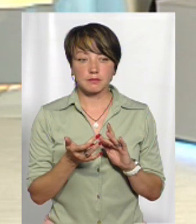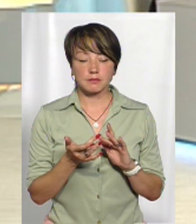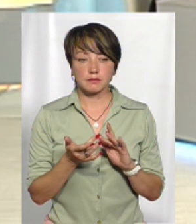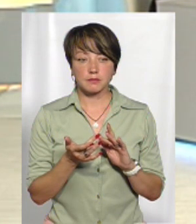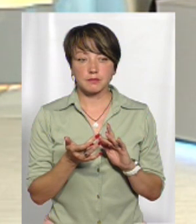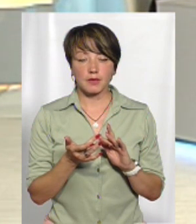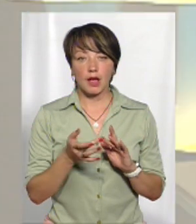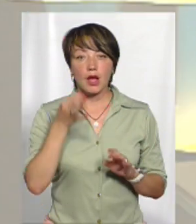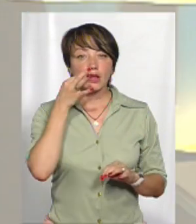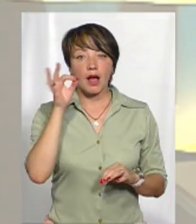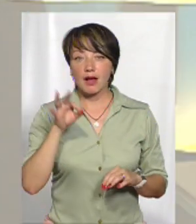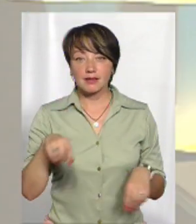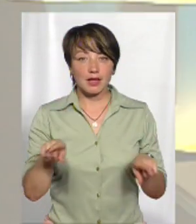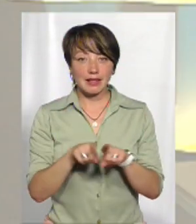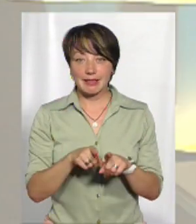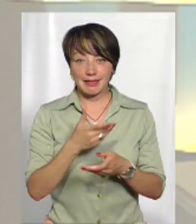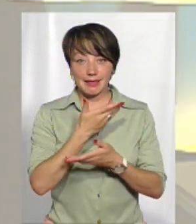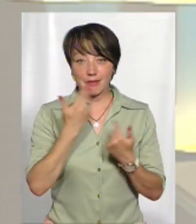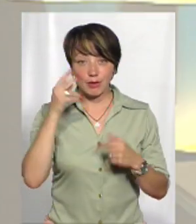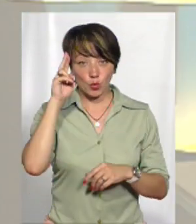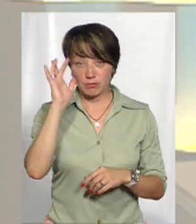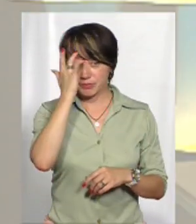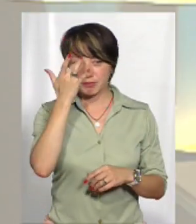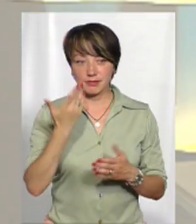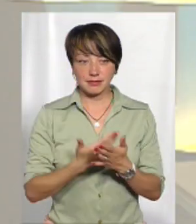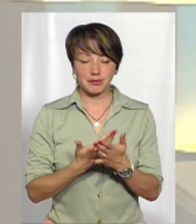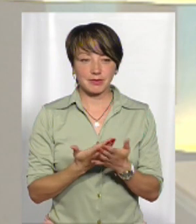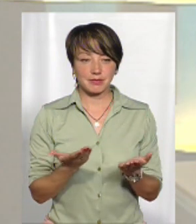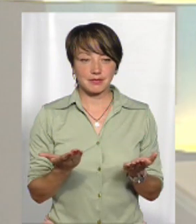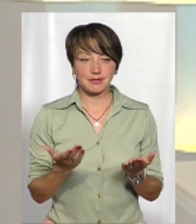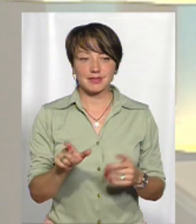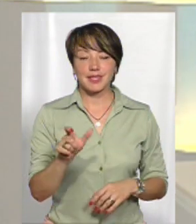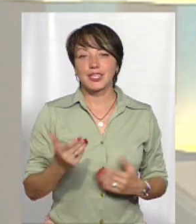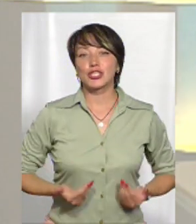і навичок таких немає? Для жителів Хмельницького